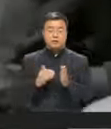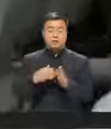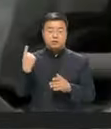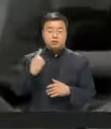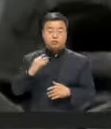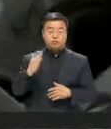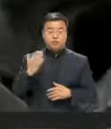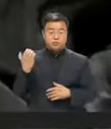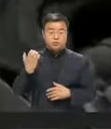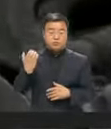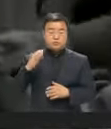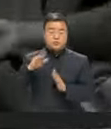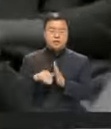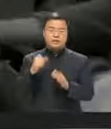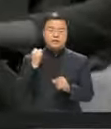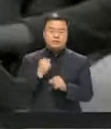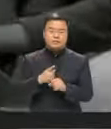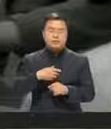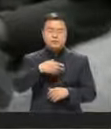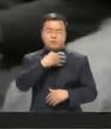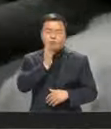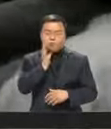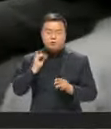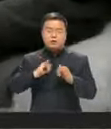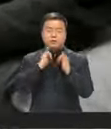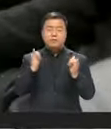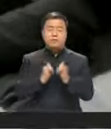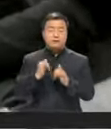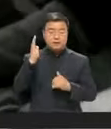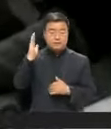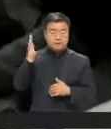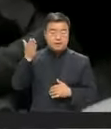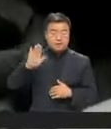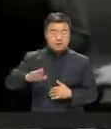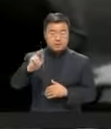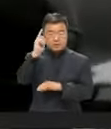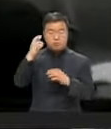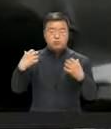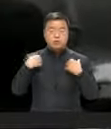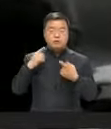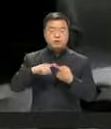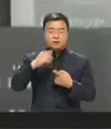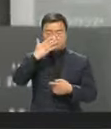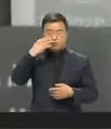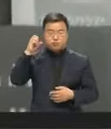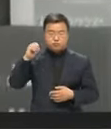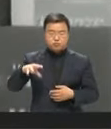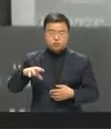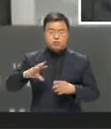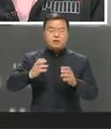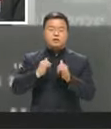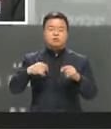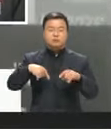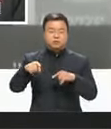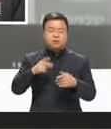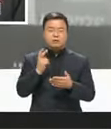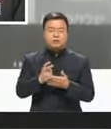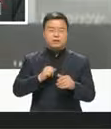사회를 경고했는데도 정부가 이를 무시한 인구 정책을 고집했기 때문이라는 지적입니다. 근데 그때만